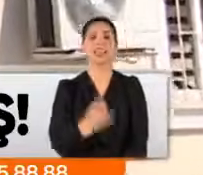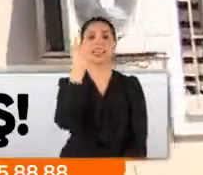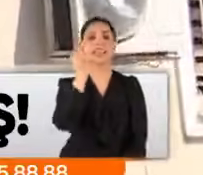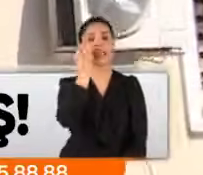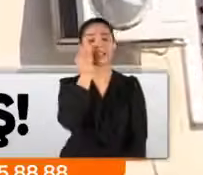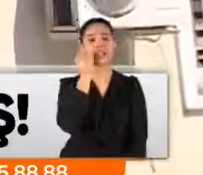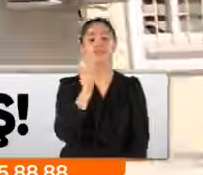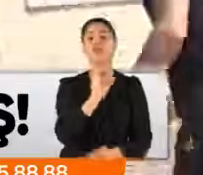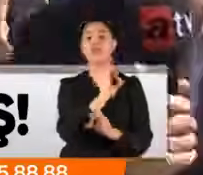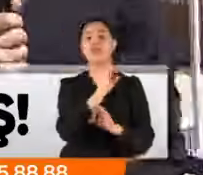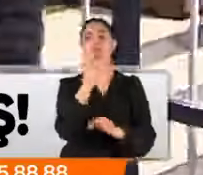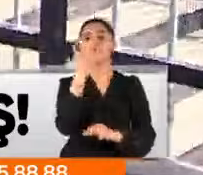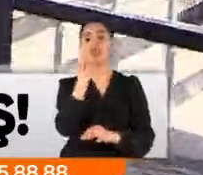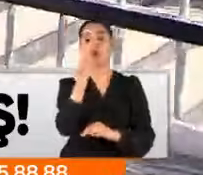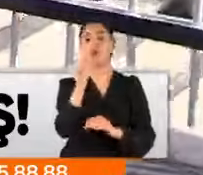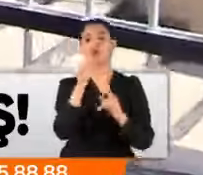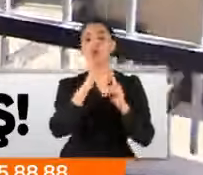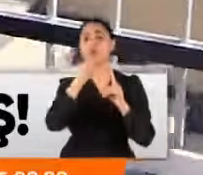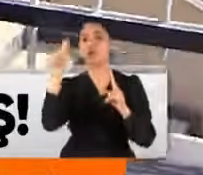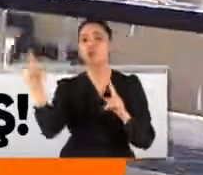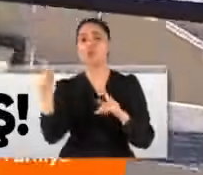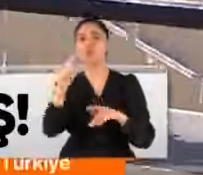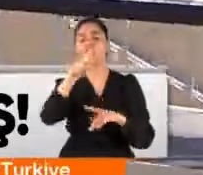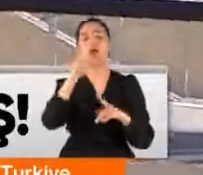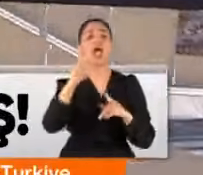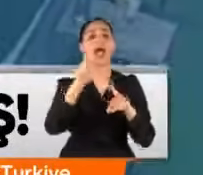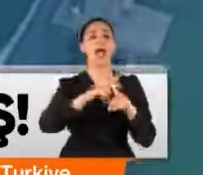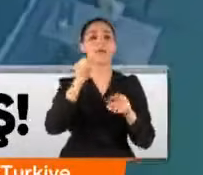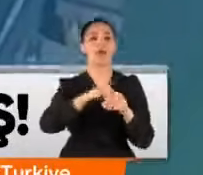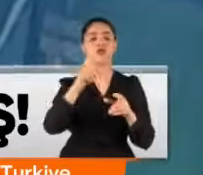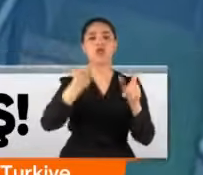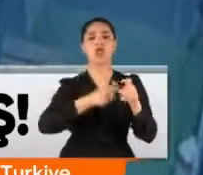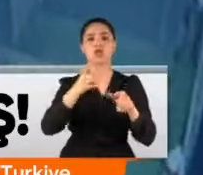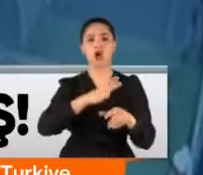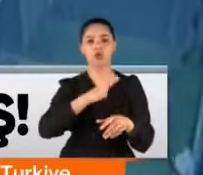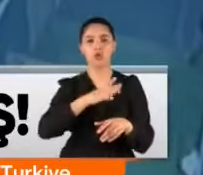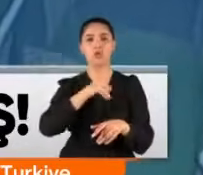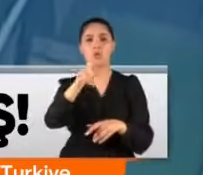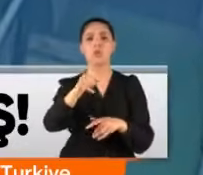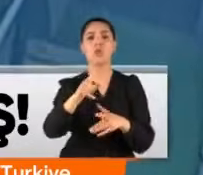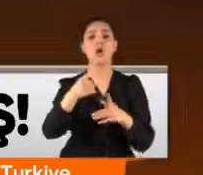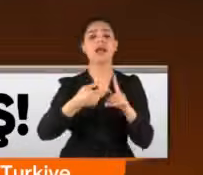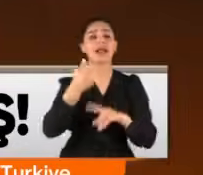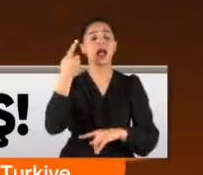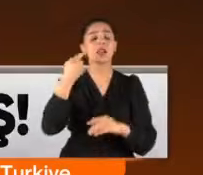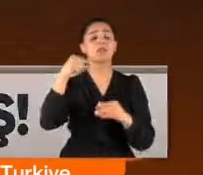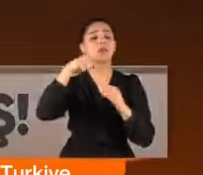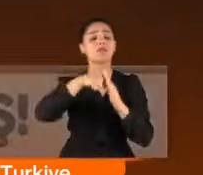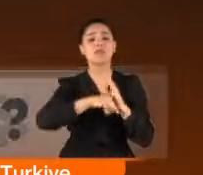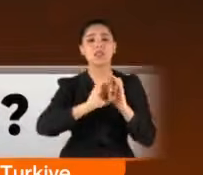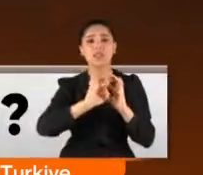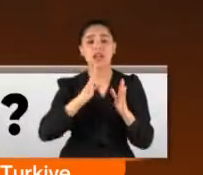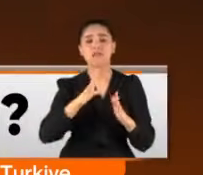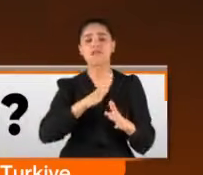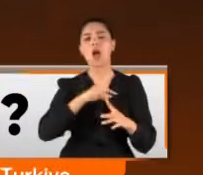de yaklaşık 4 gün boyunca Asayi Şube Müdürlüğü'nde sorgudaydı. Polis silahlı gaspın arka planında ne var ne yok didik